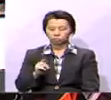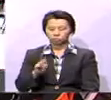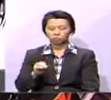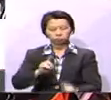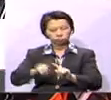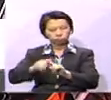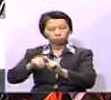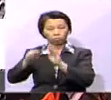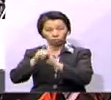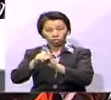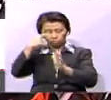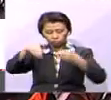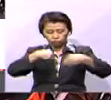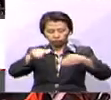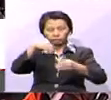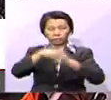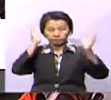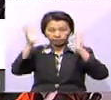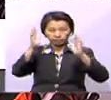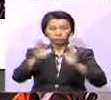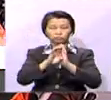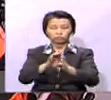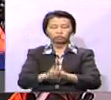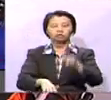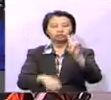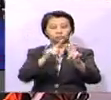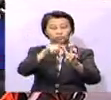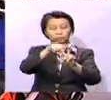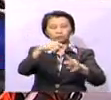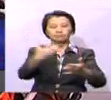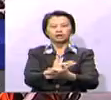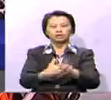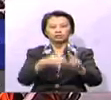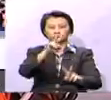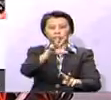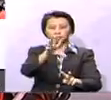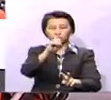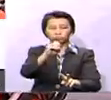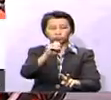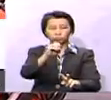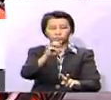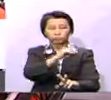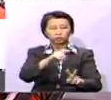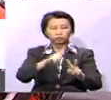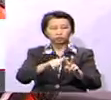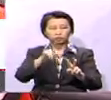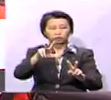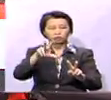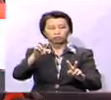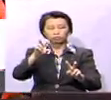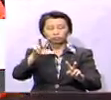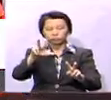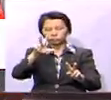model untuk pasaran Malaysia. Contohnya, dua model terbaru iaitu 250 Duke dan juga 390